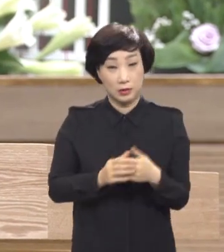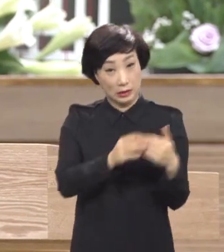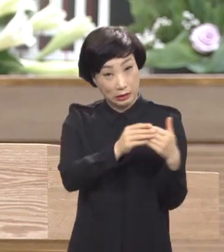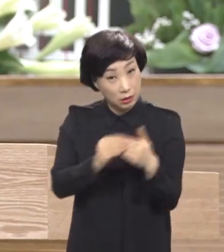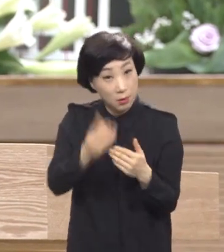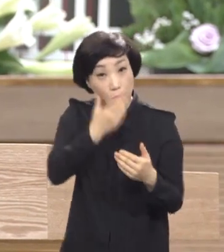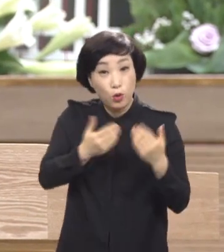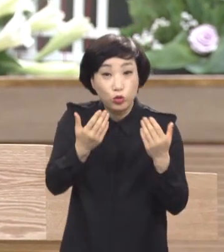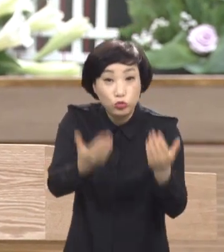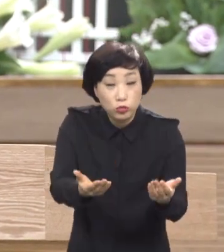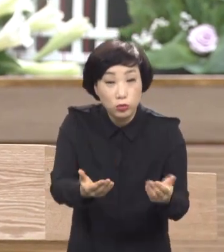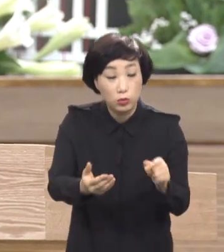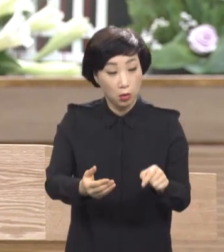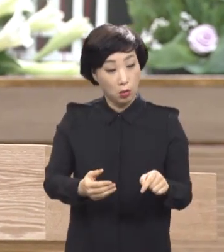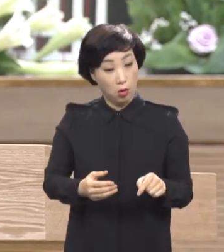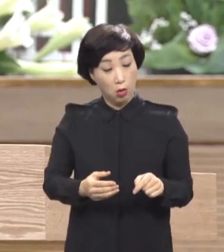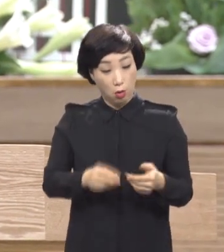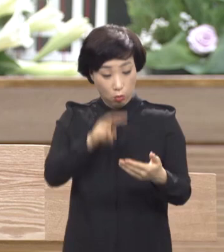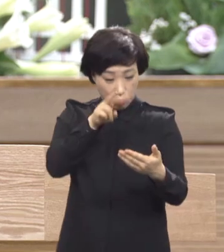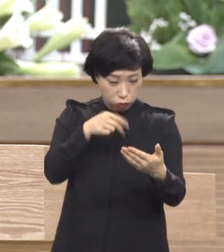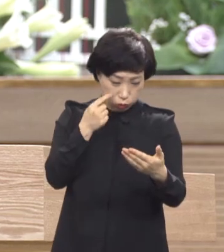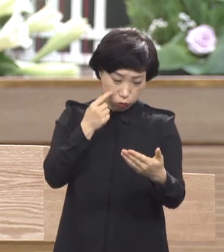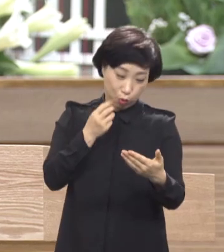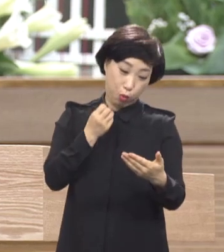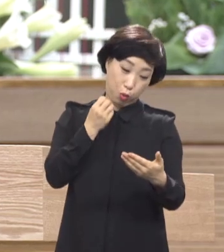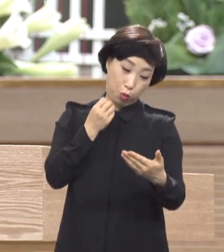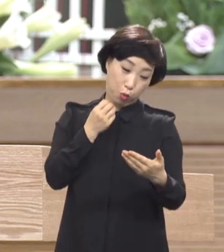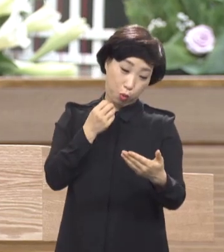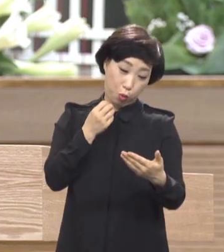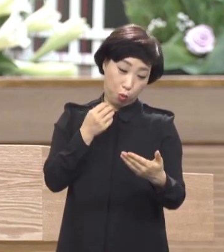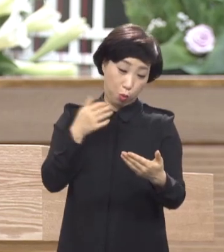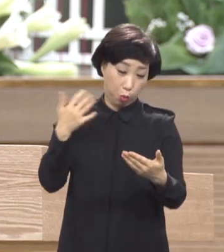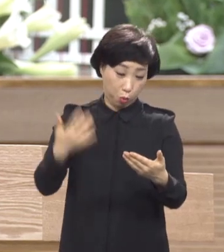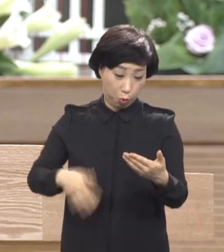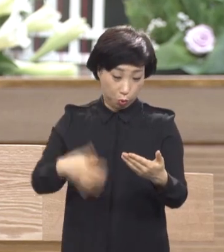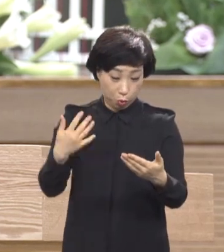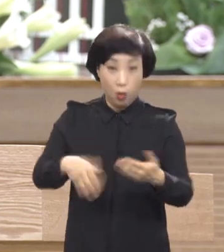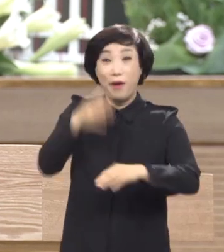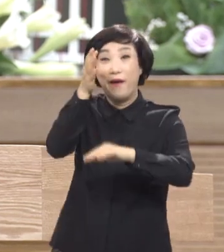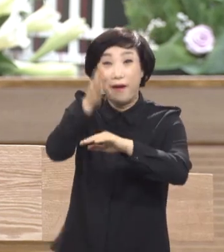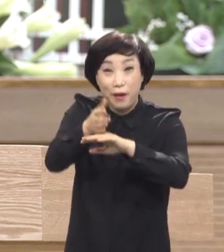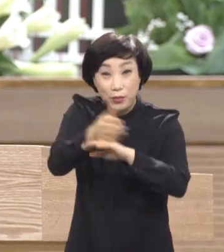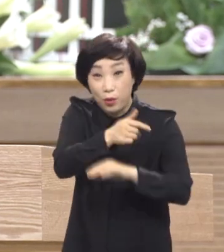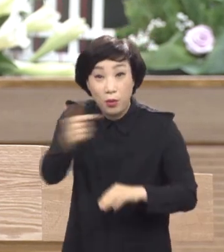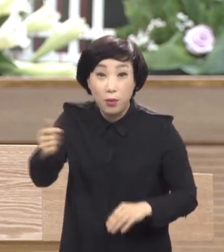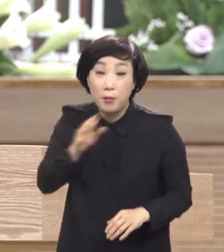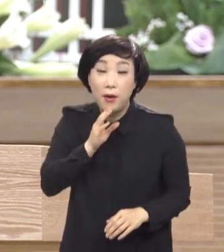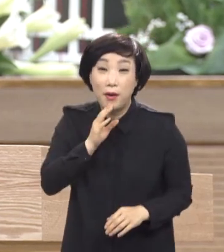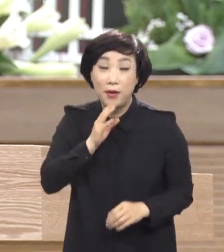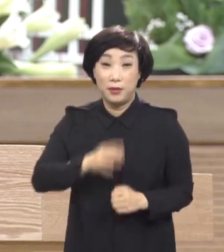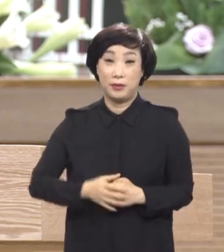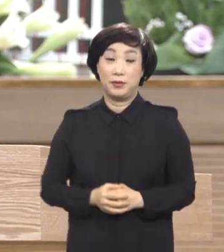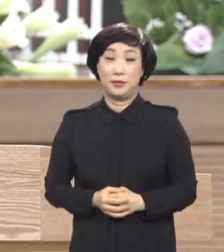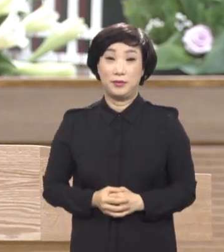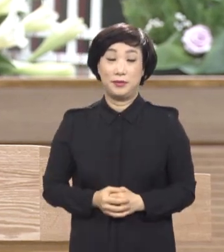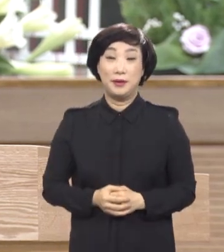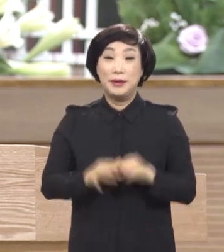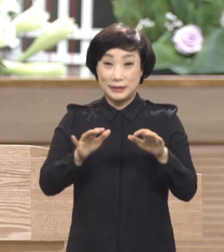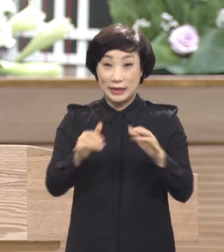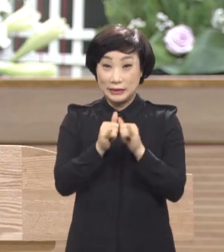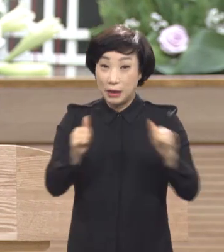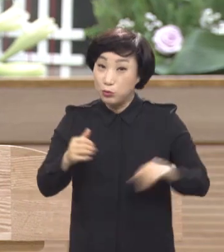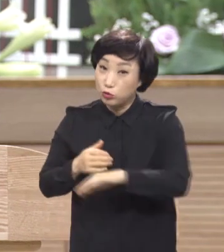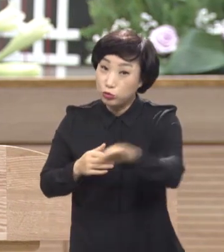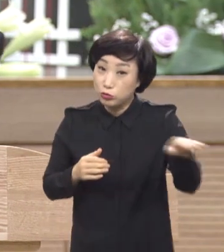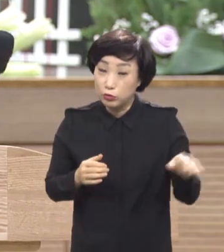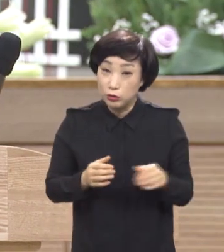축복하신 모습을 바라볼 때마다 너무 감사한데 사람의